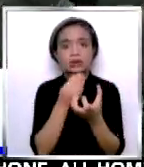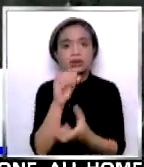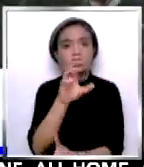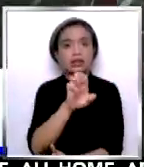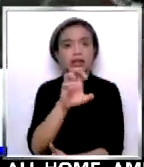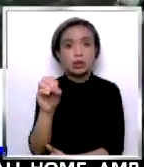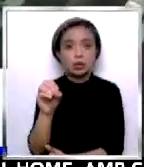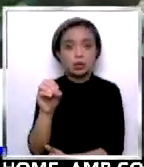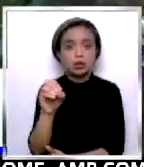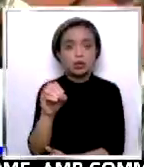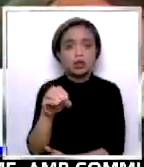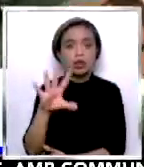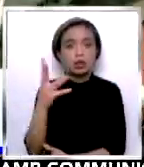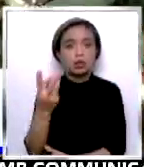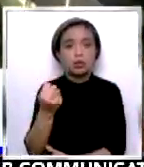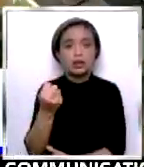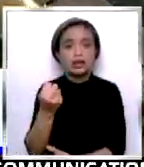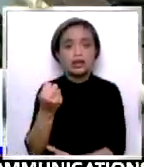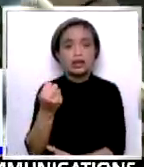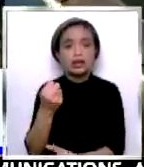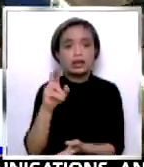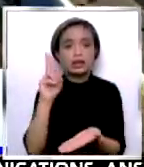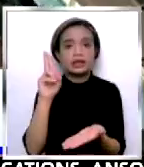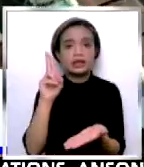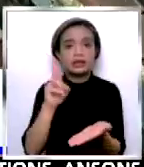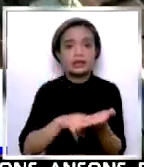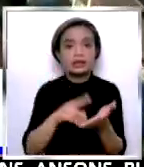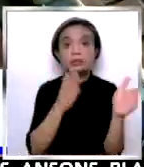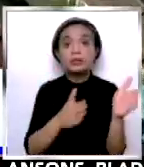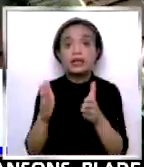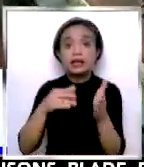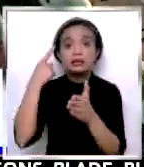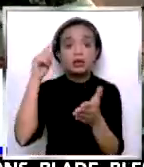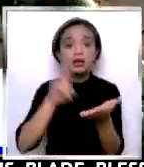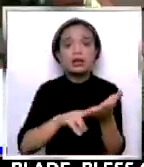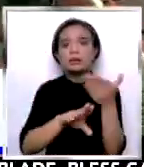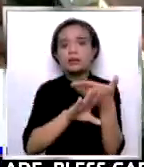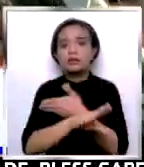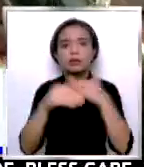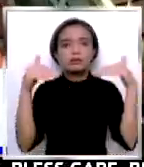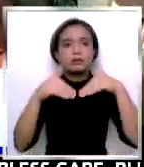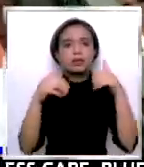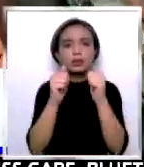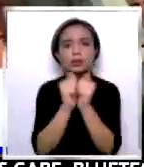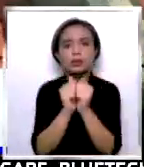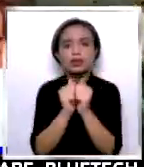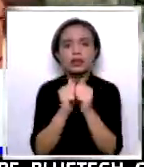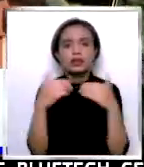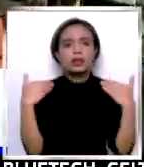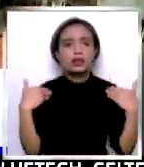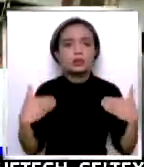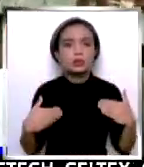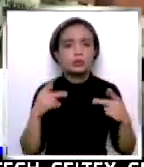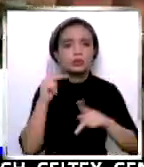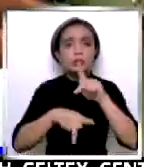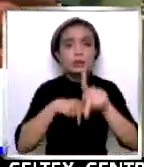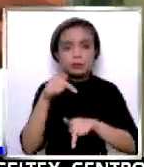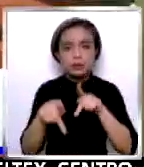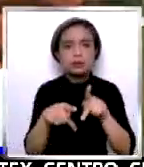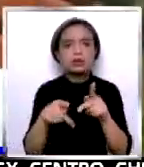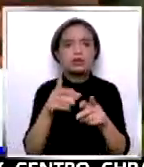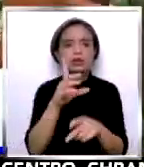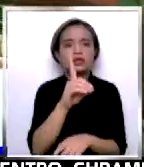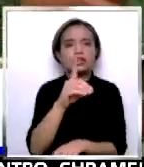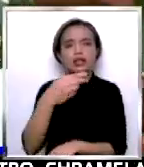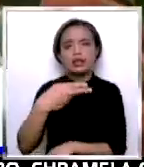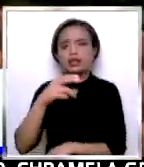nakatakda raw pirmahan ni Pangulong Bongbong Marcos matapos niyang makipagpulong sa mga opisyal ng Human Settlement and Urban Development o DHSUD.